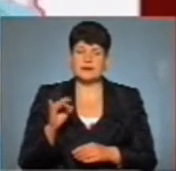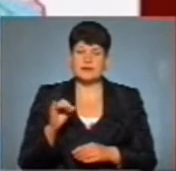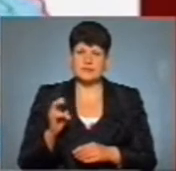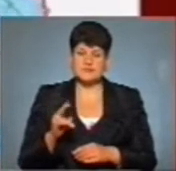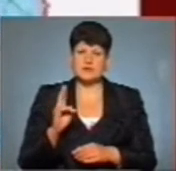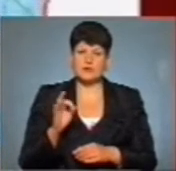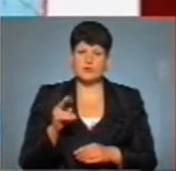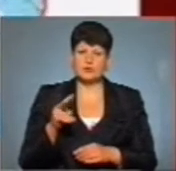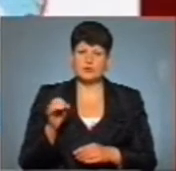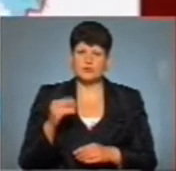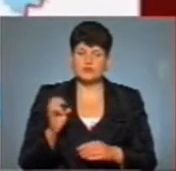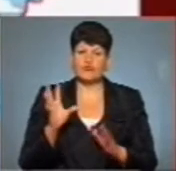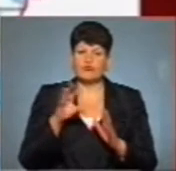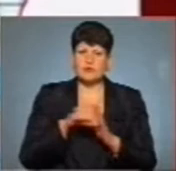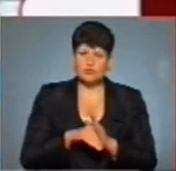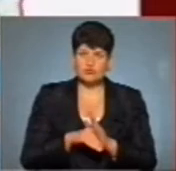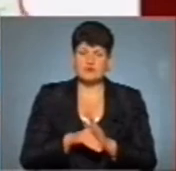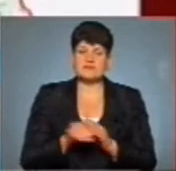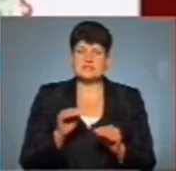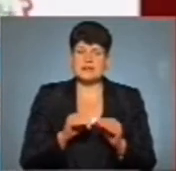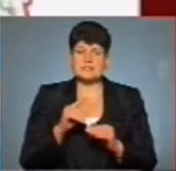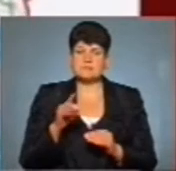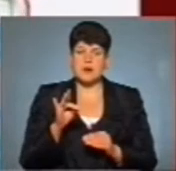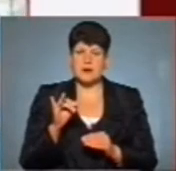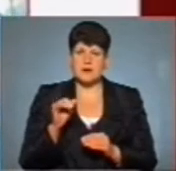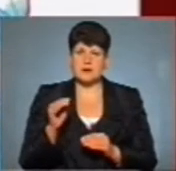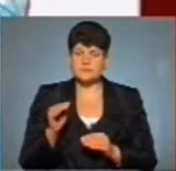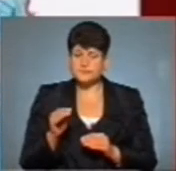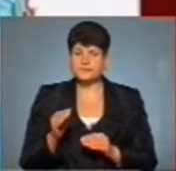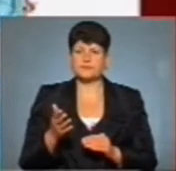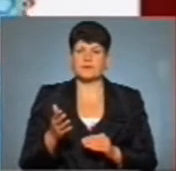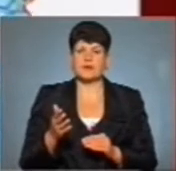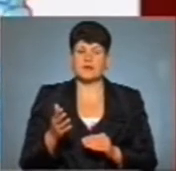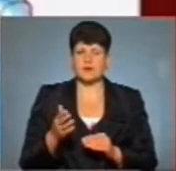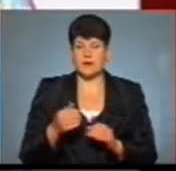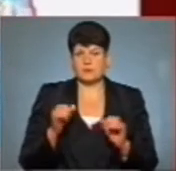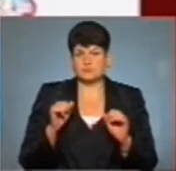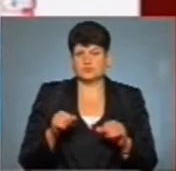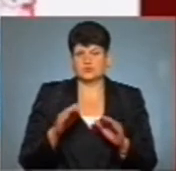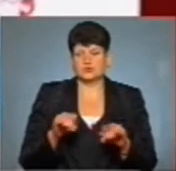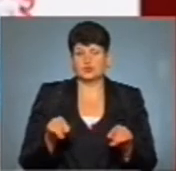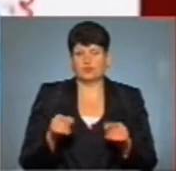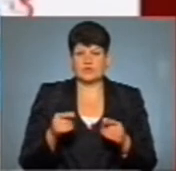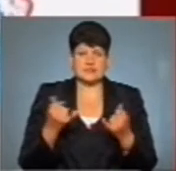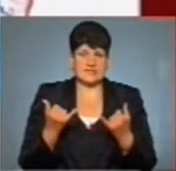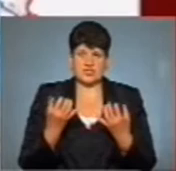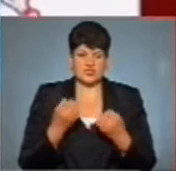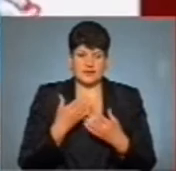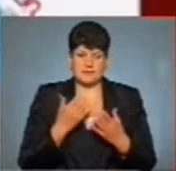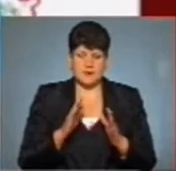до складу Збаражської ОТГ, яка потенційно має бути створена, її ще наразі